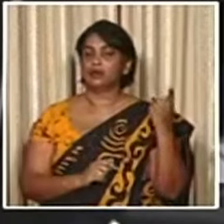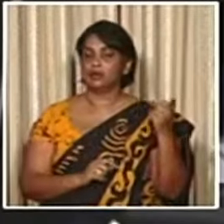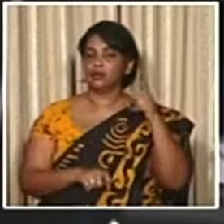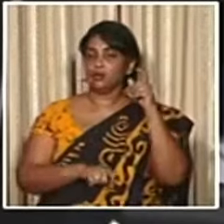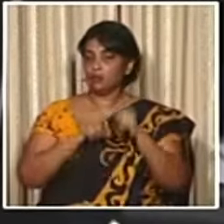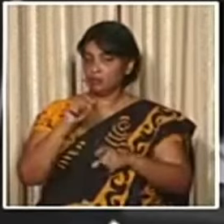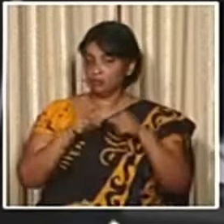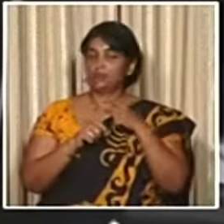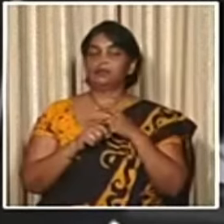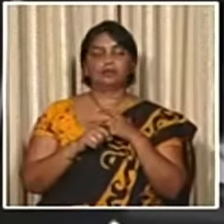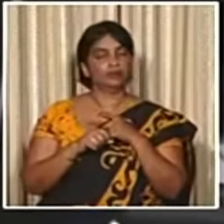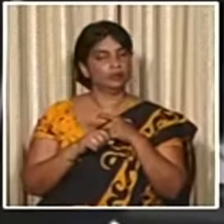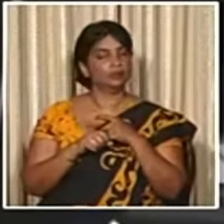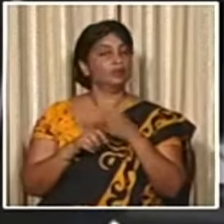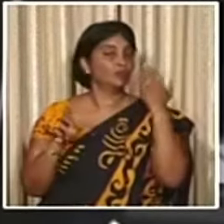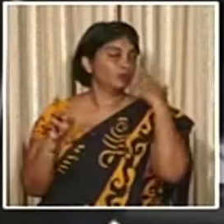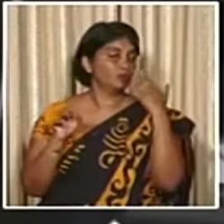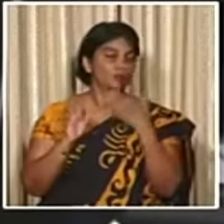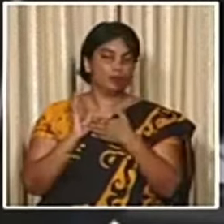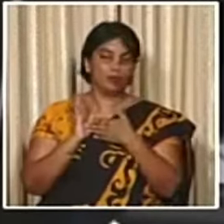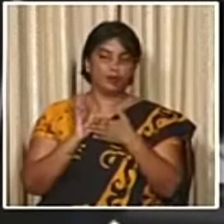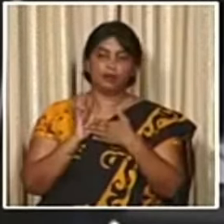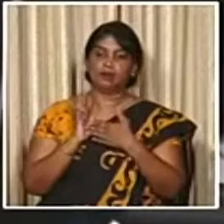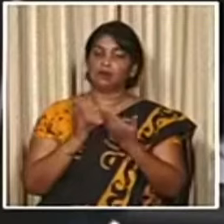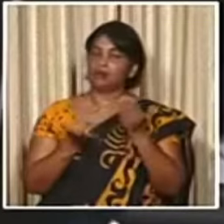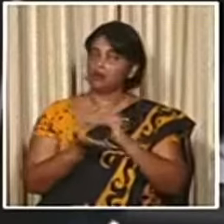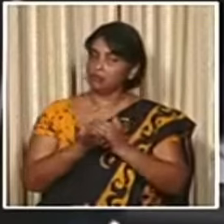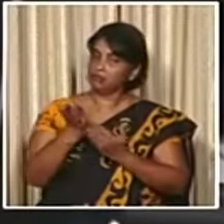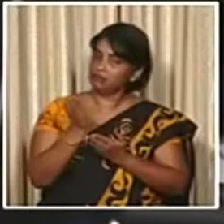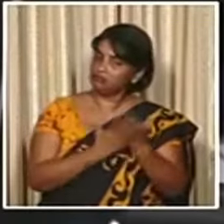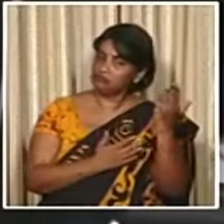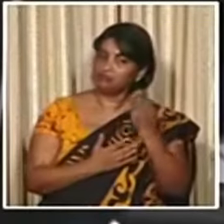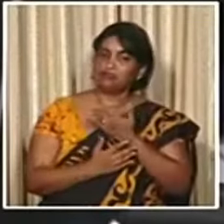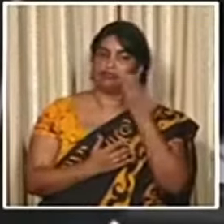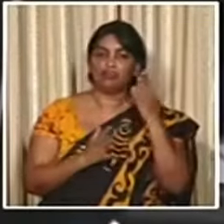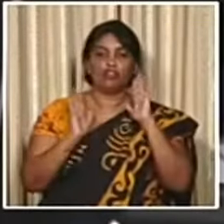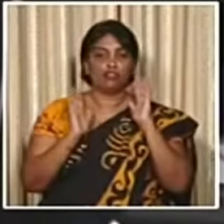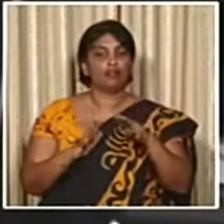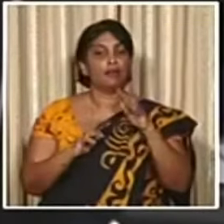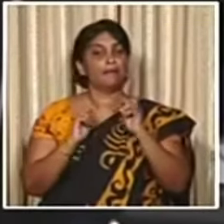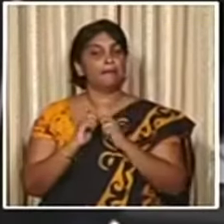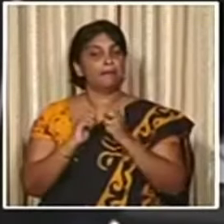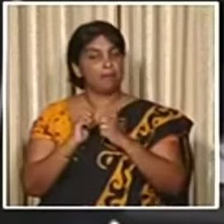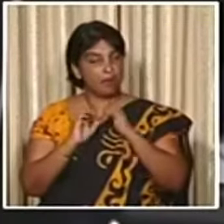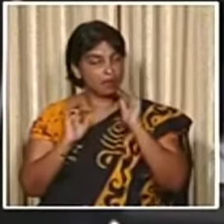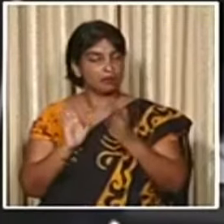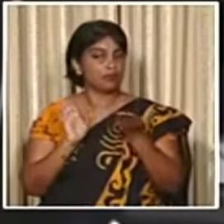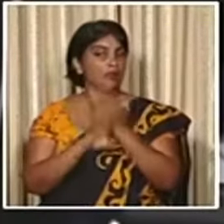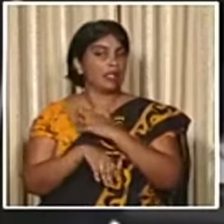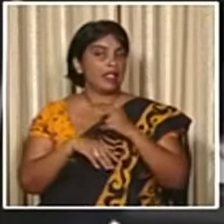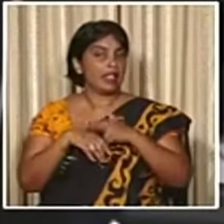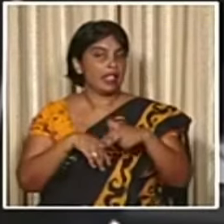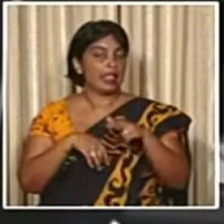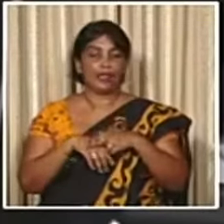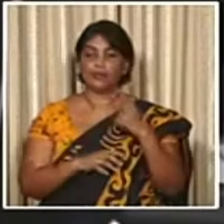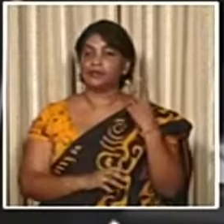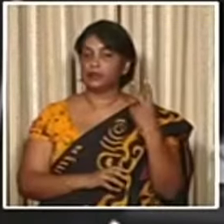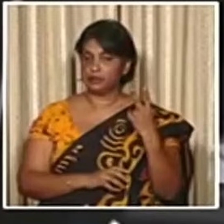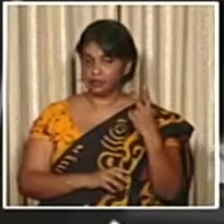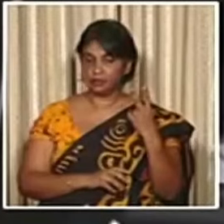පාර්ශ්ව කාර්යයට ඒ පිළිබඳව ඉල්ලීමක් කරන්න පුළුවන්. නමුත් මේ ගැටලුව මතුවෙන්න පහුගිය කාලේ හේතු දෙකක්